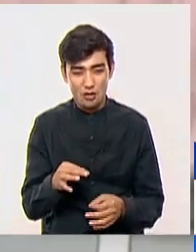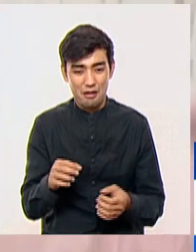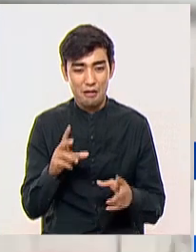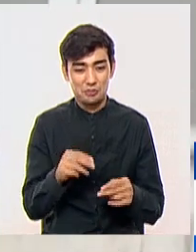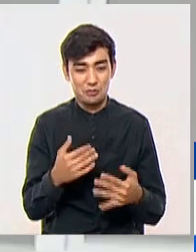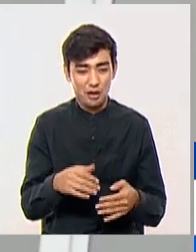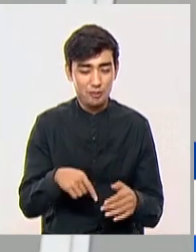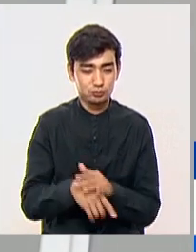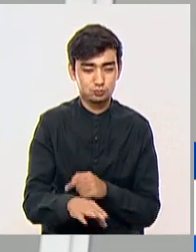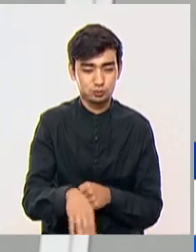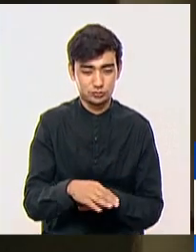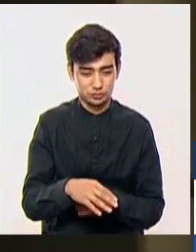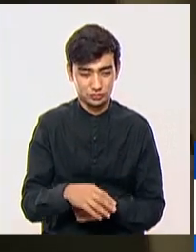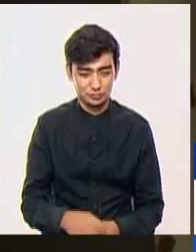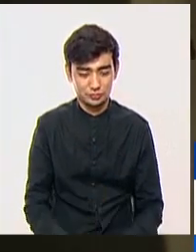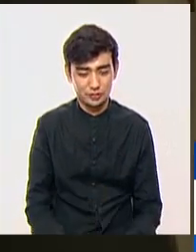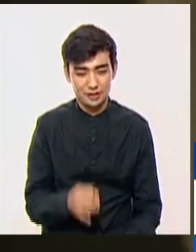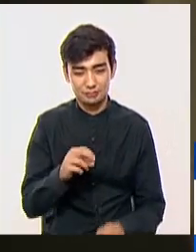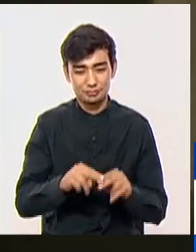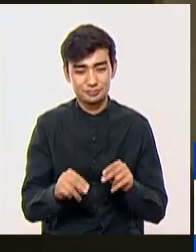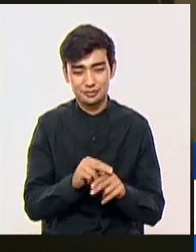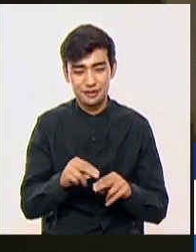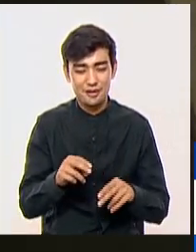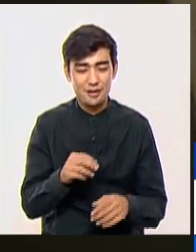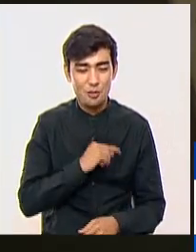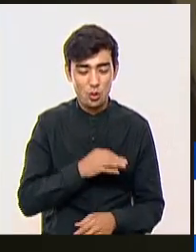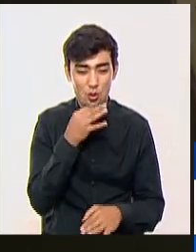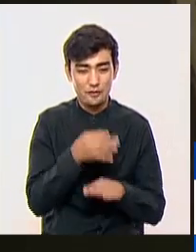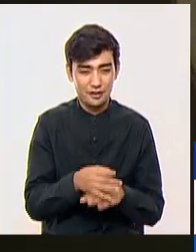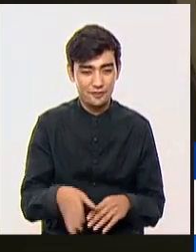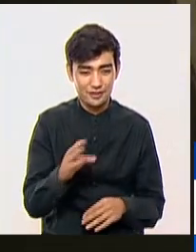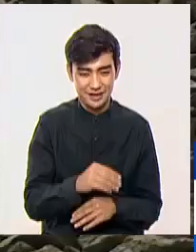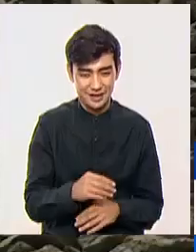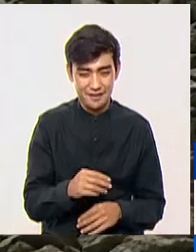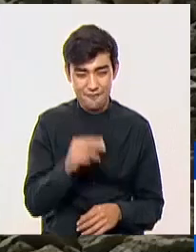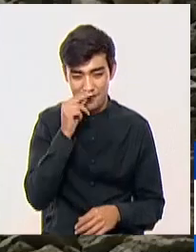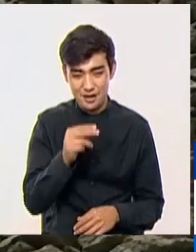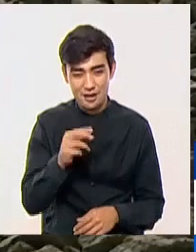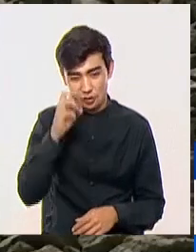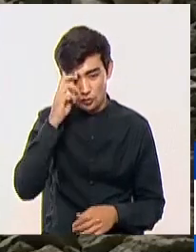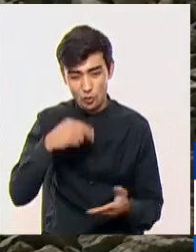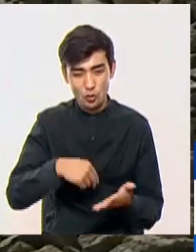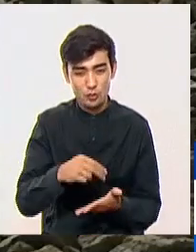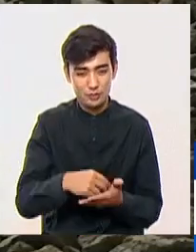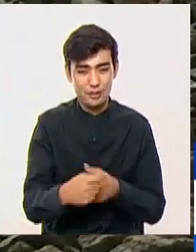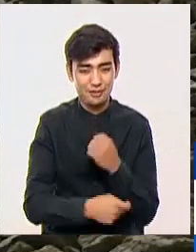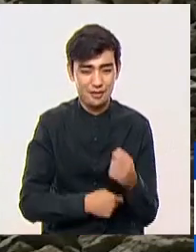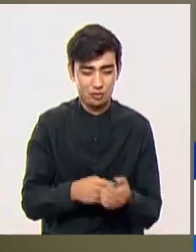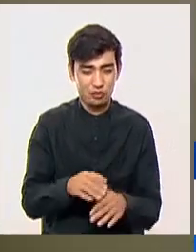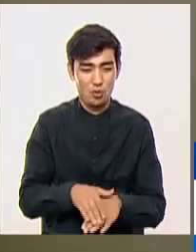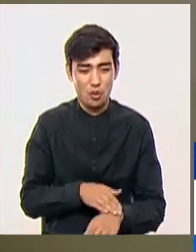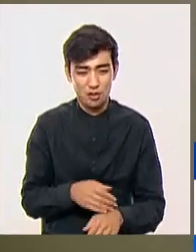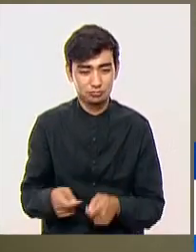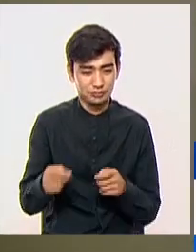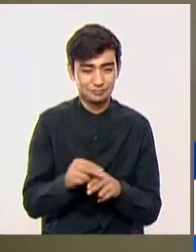ауыз жыртардың дәл өзі болып отыр. Ал құрылыс жұмыстарына жауаптылар болса, барлық гәп мемлекеттік сатып алудың ұзаққа созылуында деп отыр. Яғни